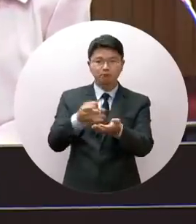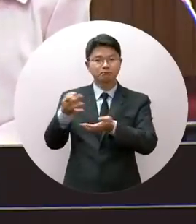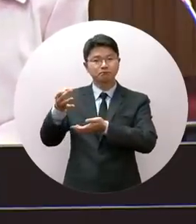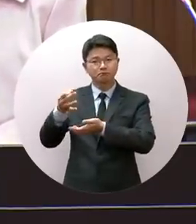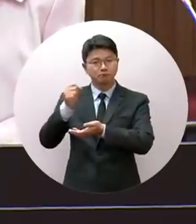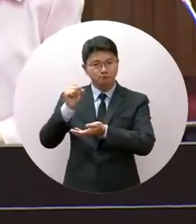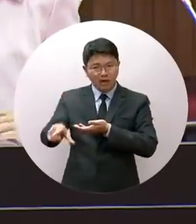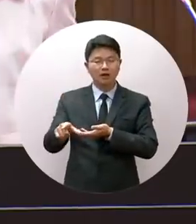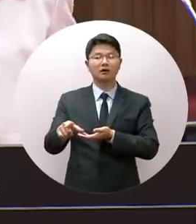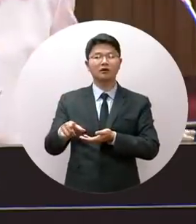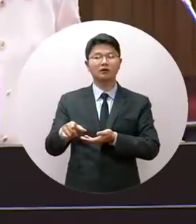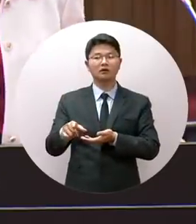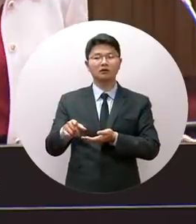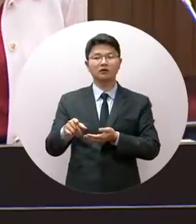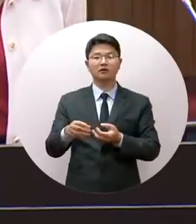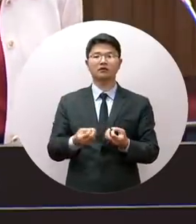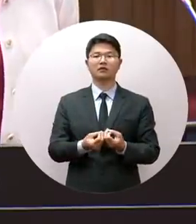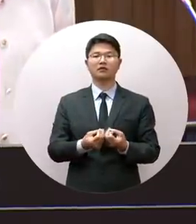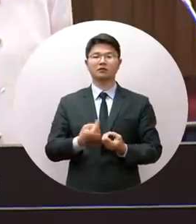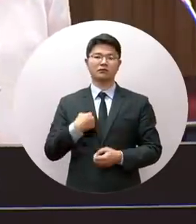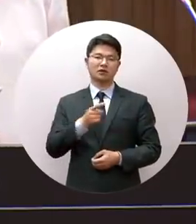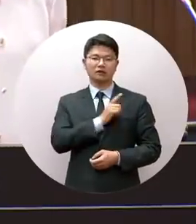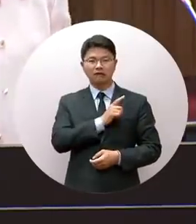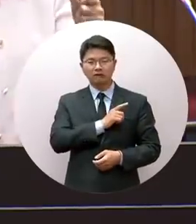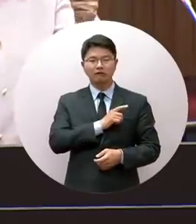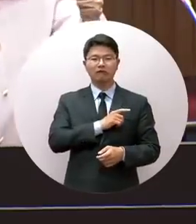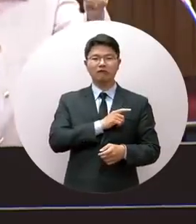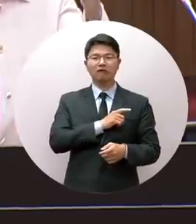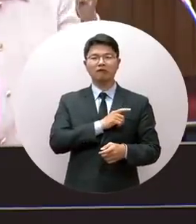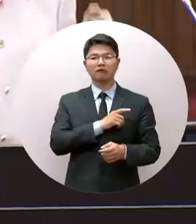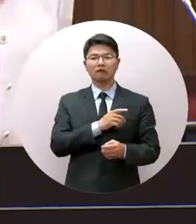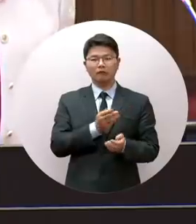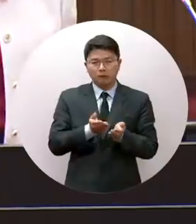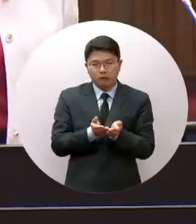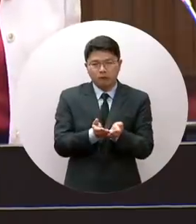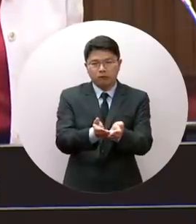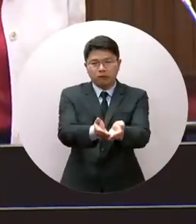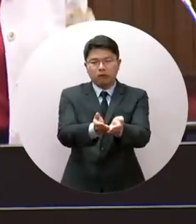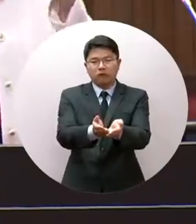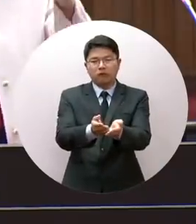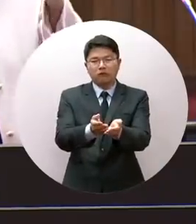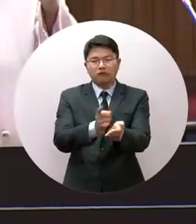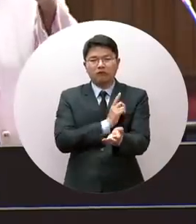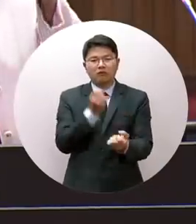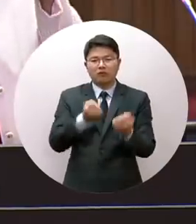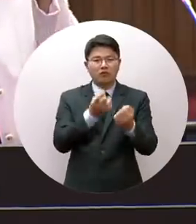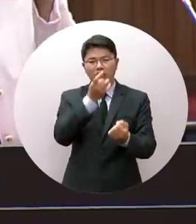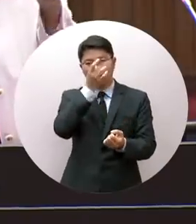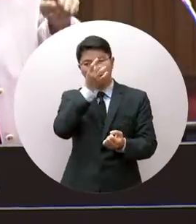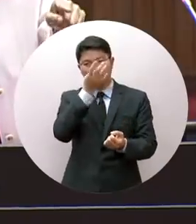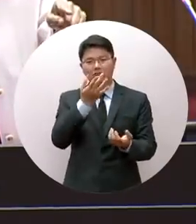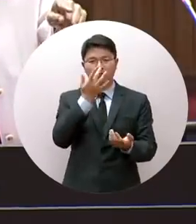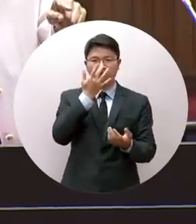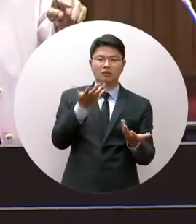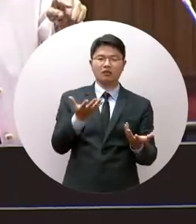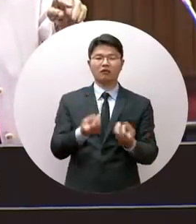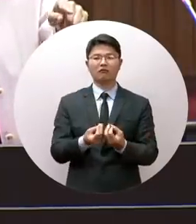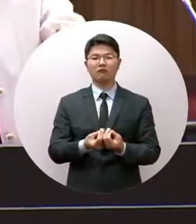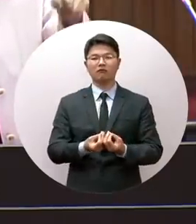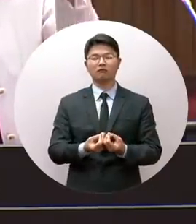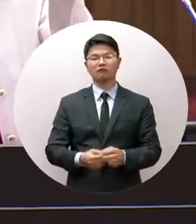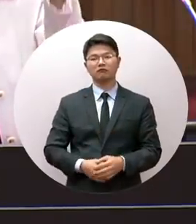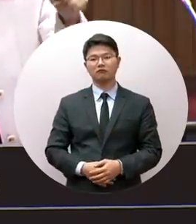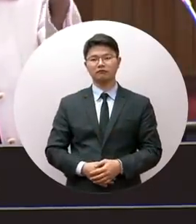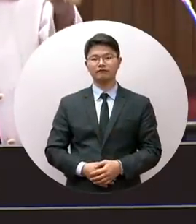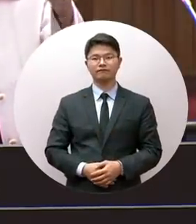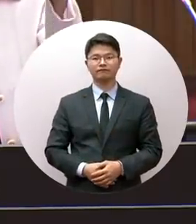连操作都不会，我们连操船都不会。 对，这是事实。 在这一局里面，